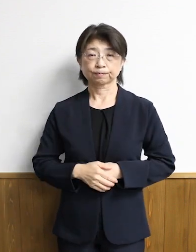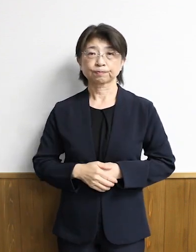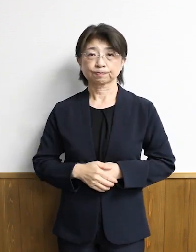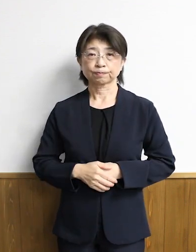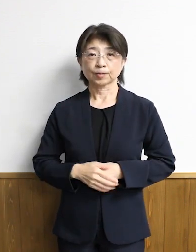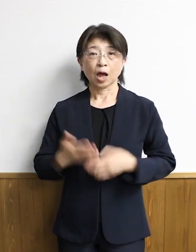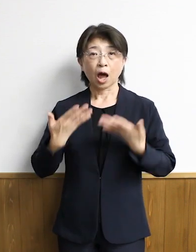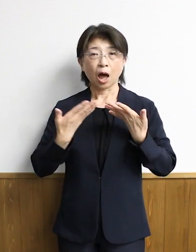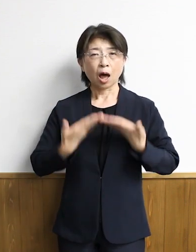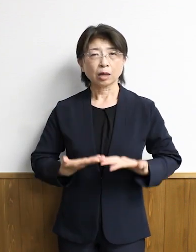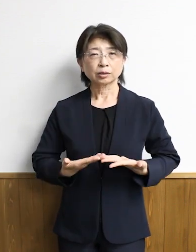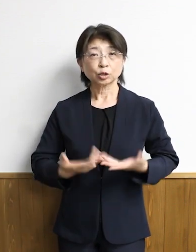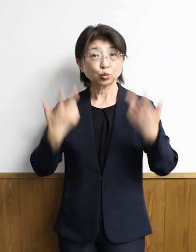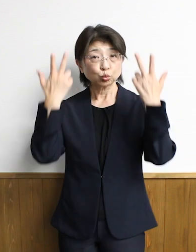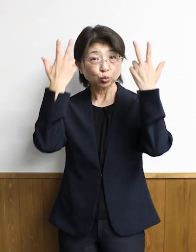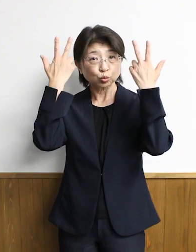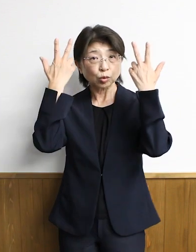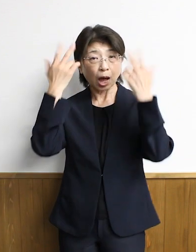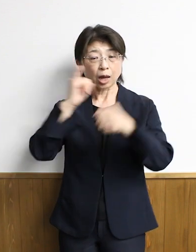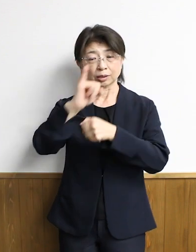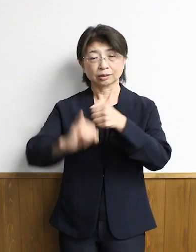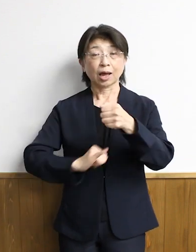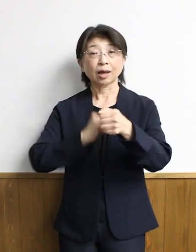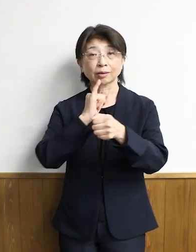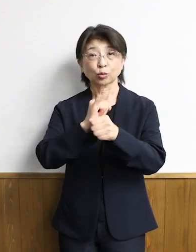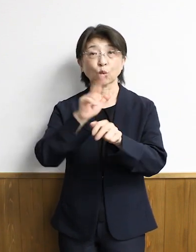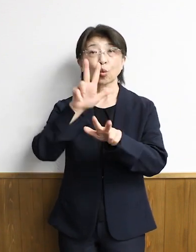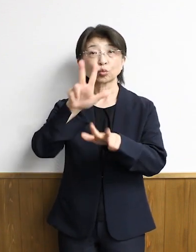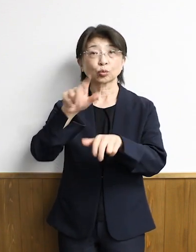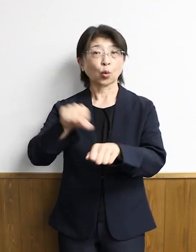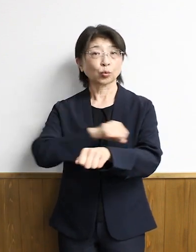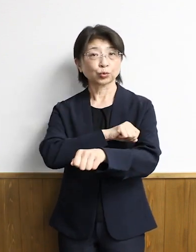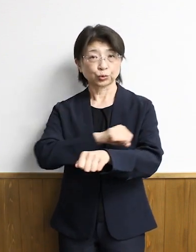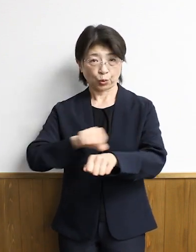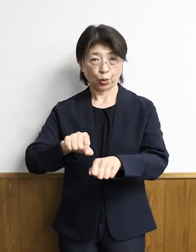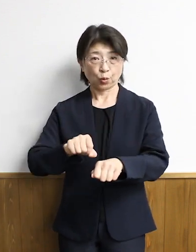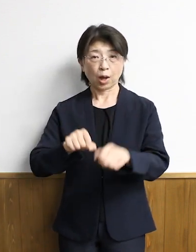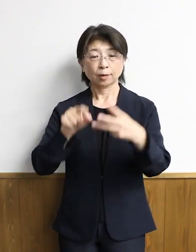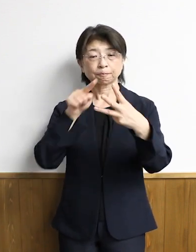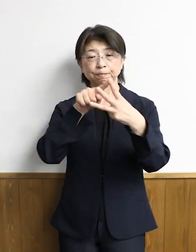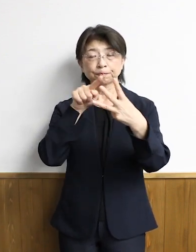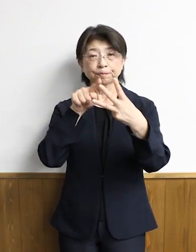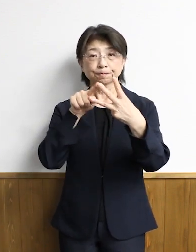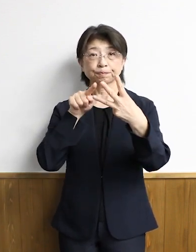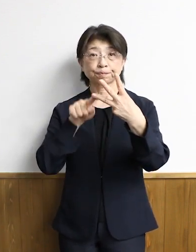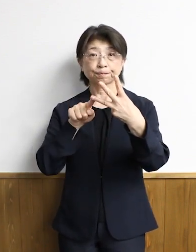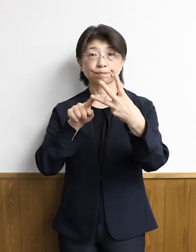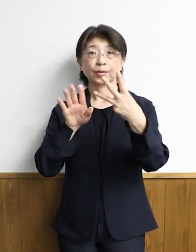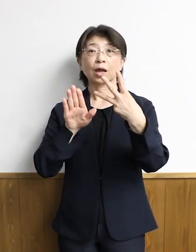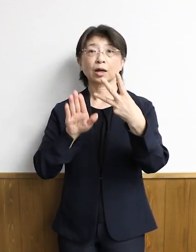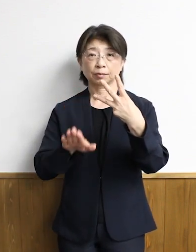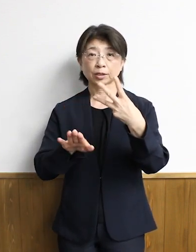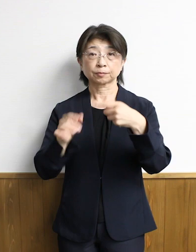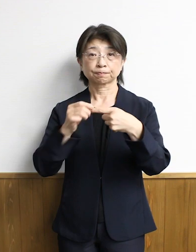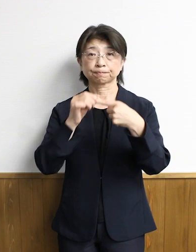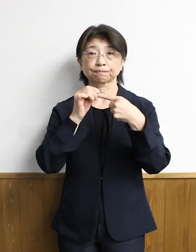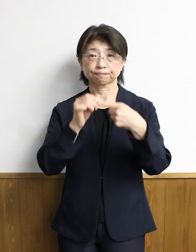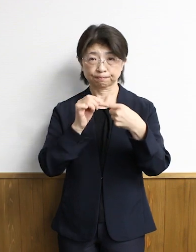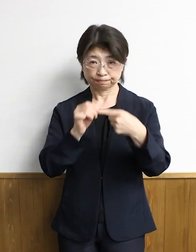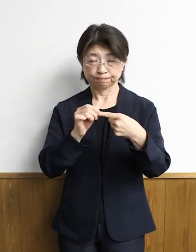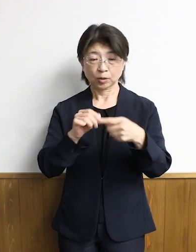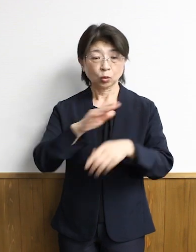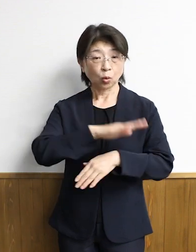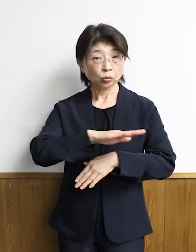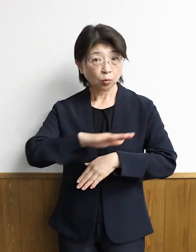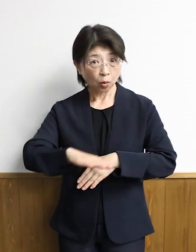負荷ネットの活用の特徴としては大きく3点あります1つ目は